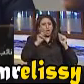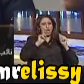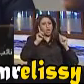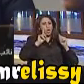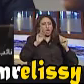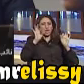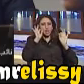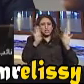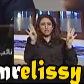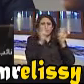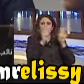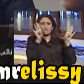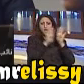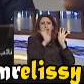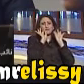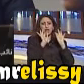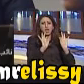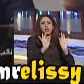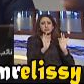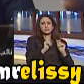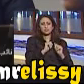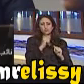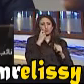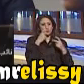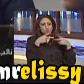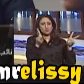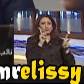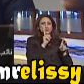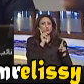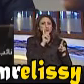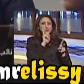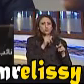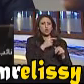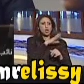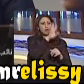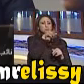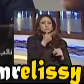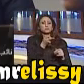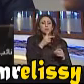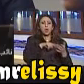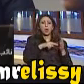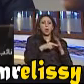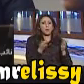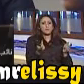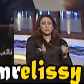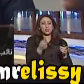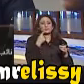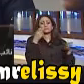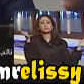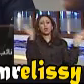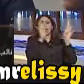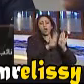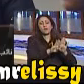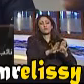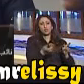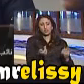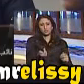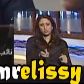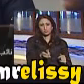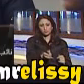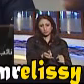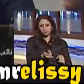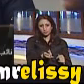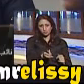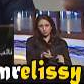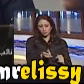عوائق قانون من الرئيس المجمع وتم غلق المجمع مره اخرى النهارده لغايه ما فتح حوالي الساعه 3 الظهر تقريبا.